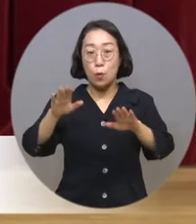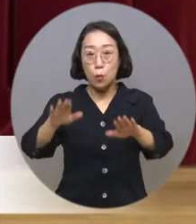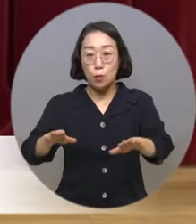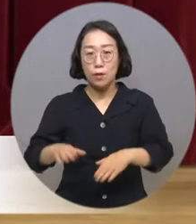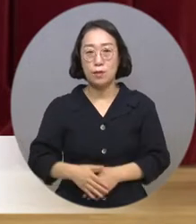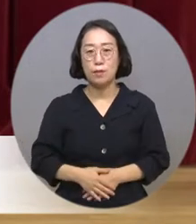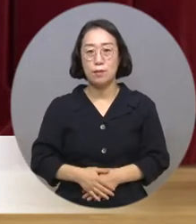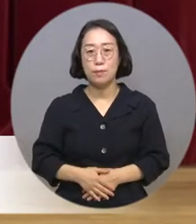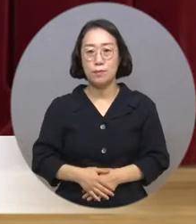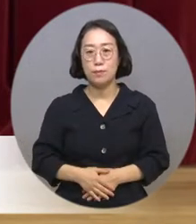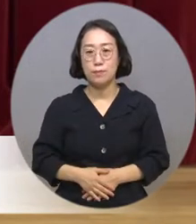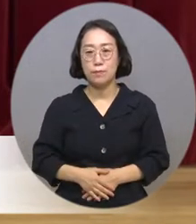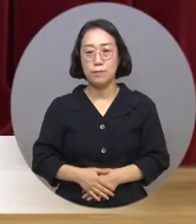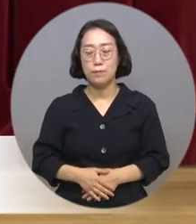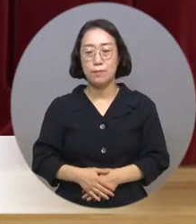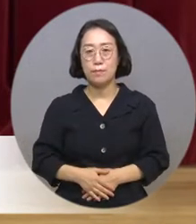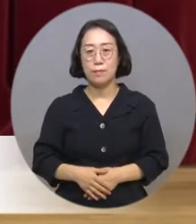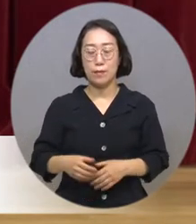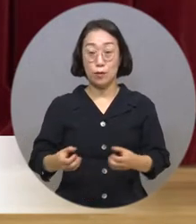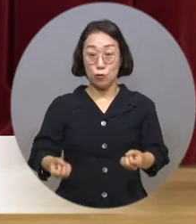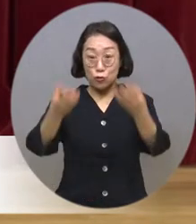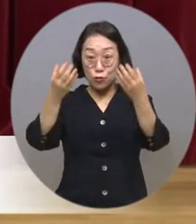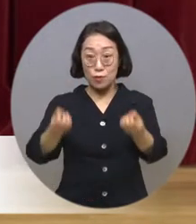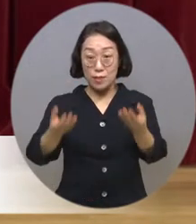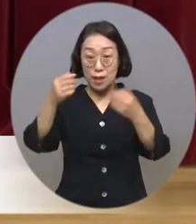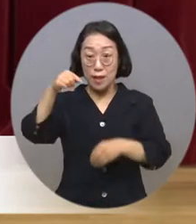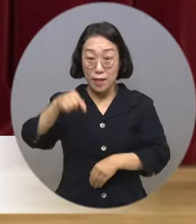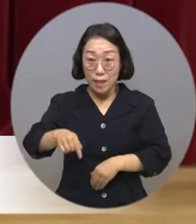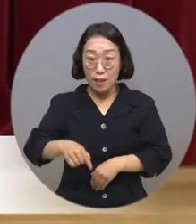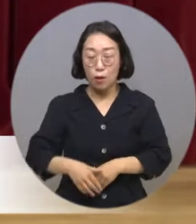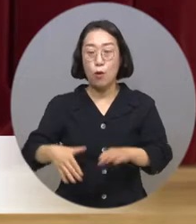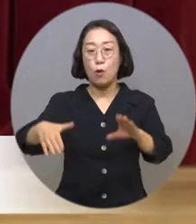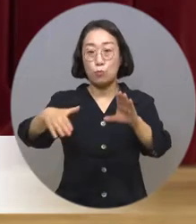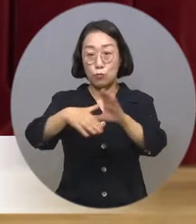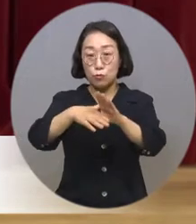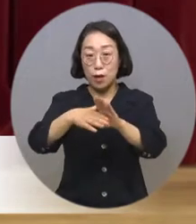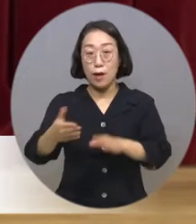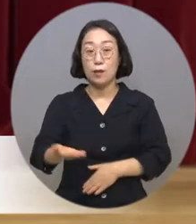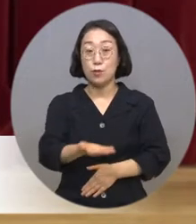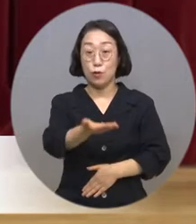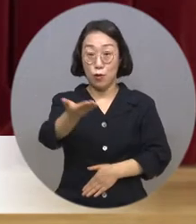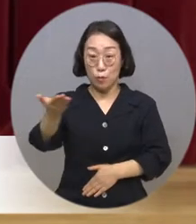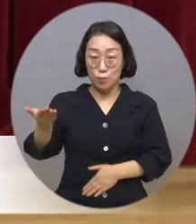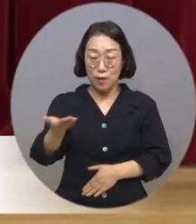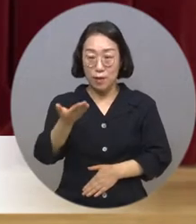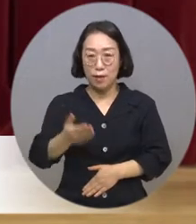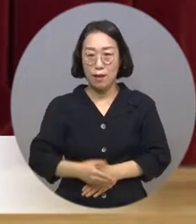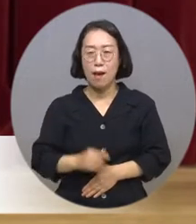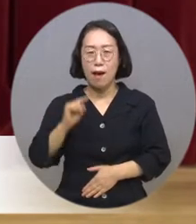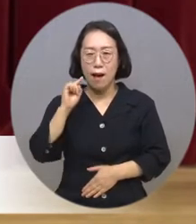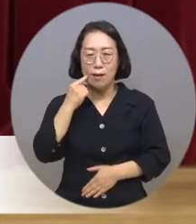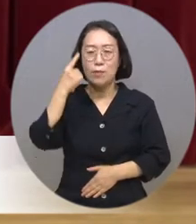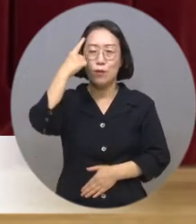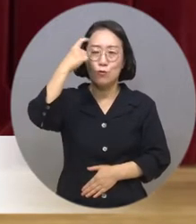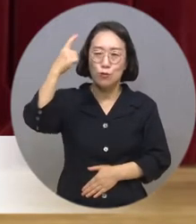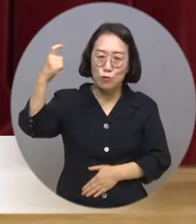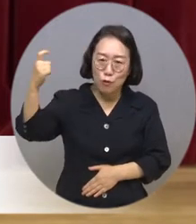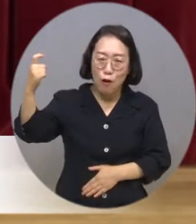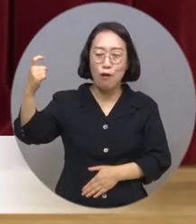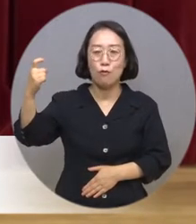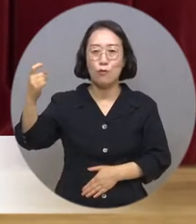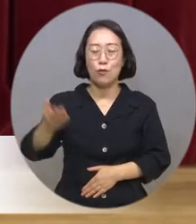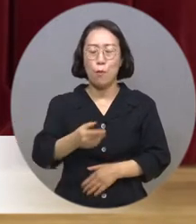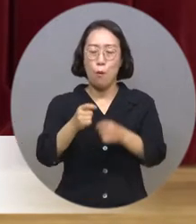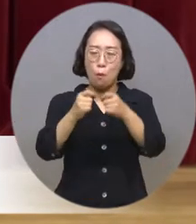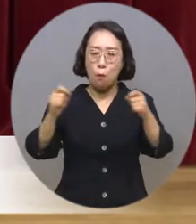우리 실버문화 페스티벌 행사가 문화가족 여러분들에게 아름다운 추억으로